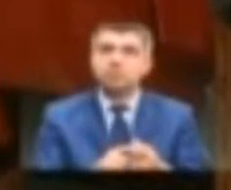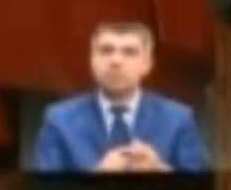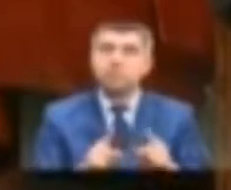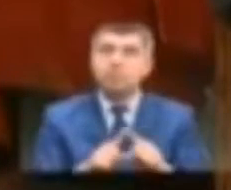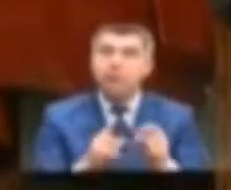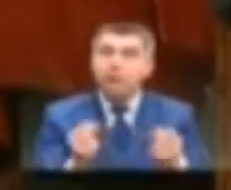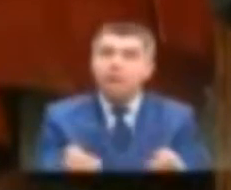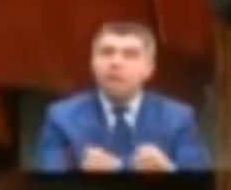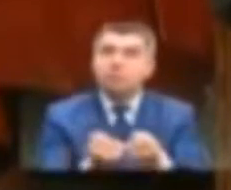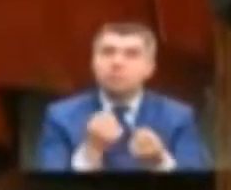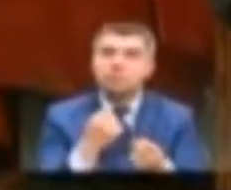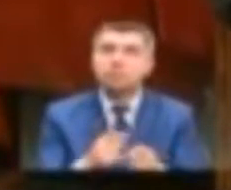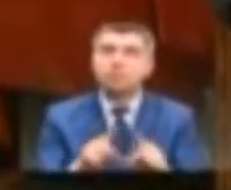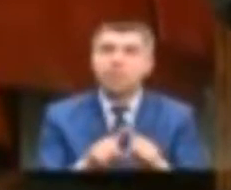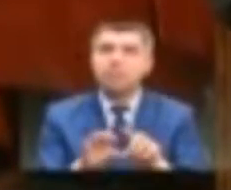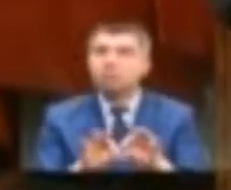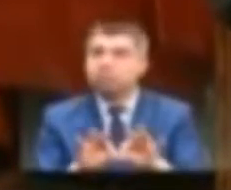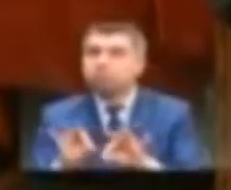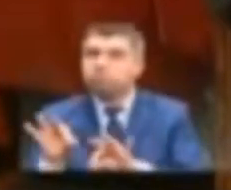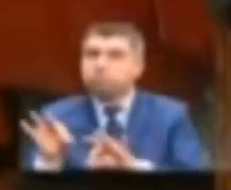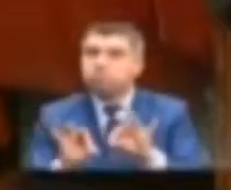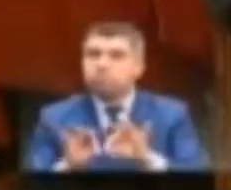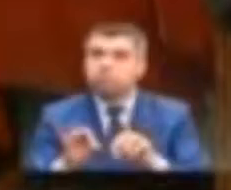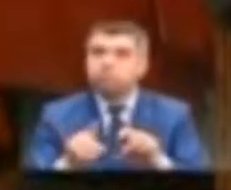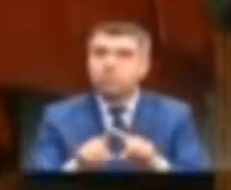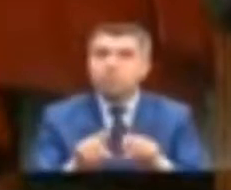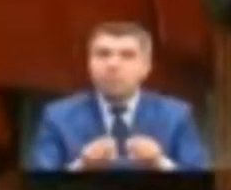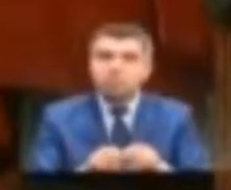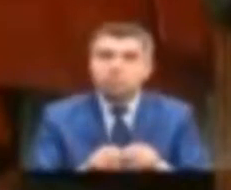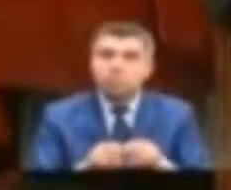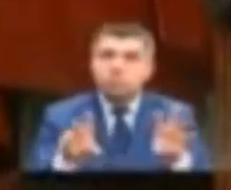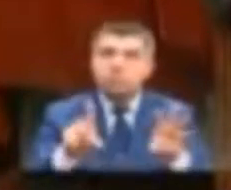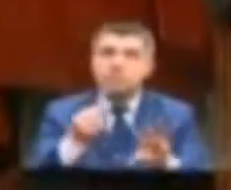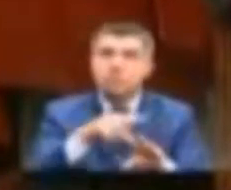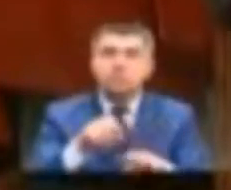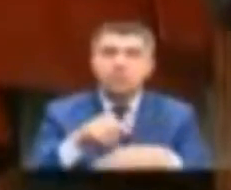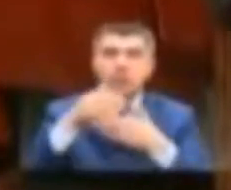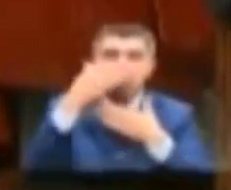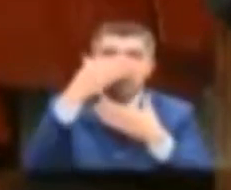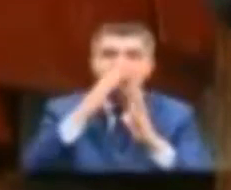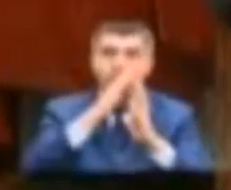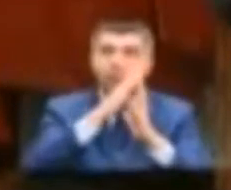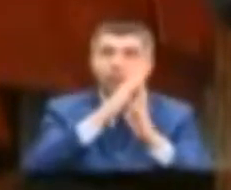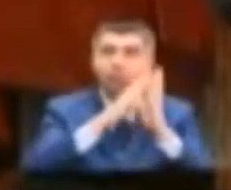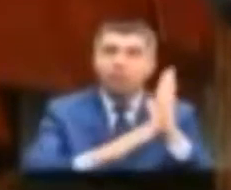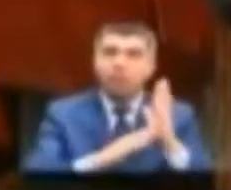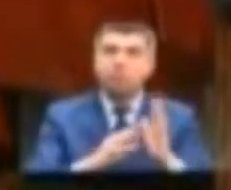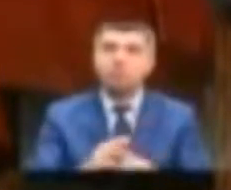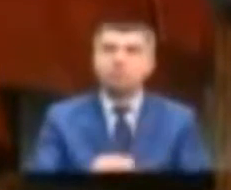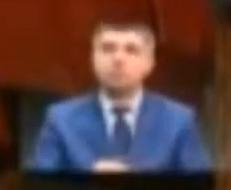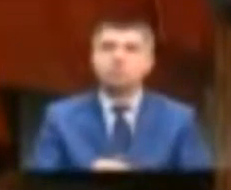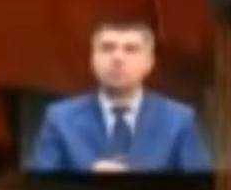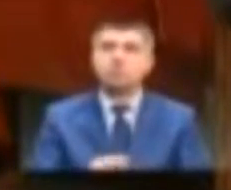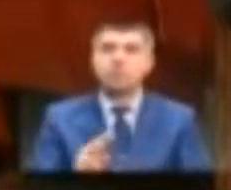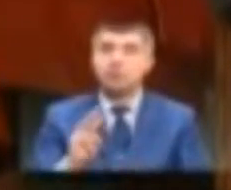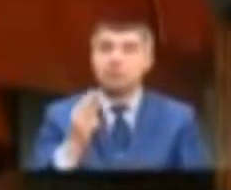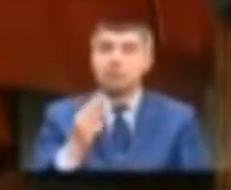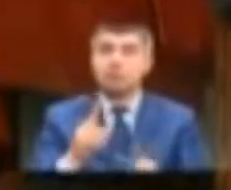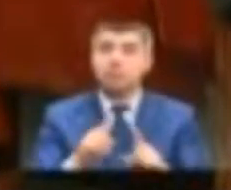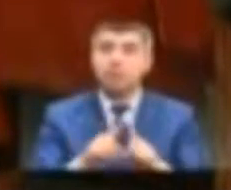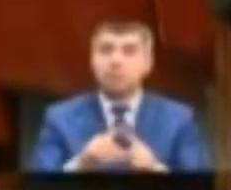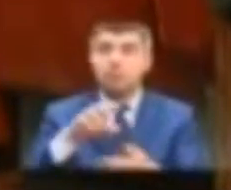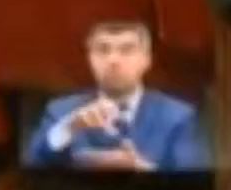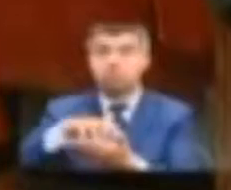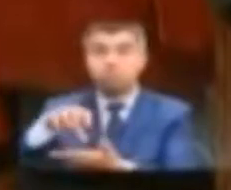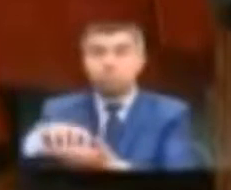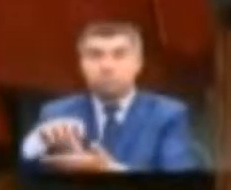ترويج. ثانيا توزيع أفضل على جهات المملكة. وثالثا خلق